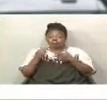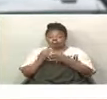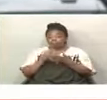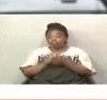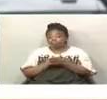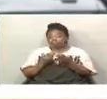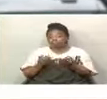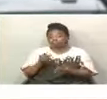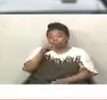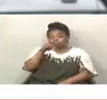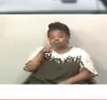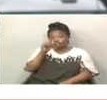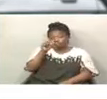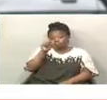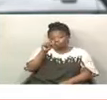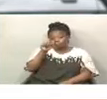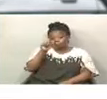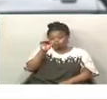cha pineti